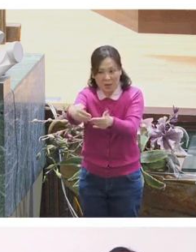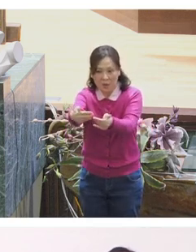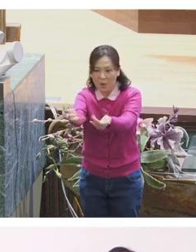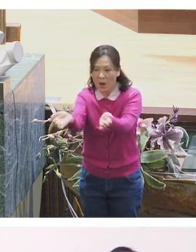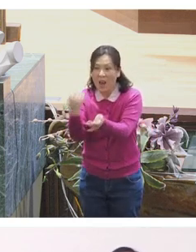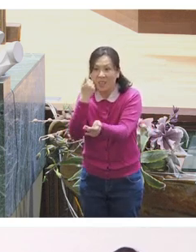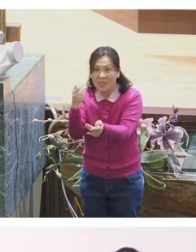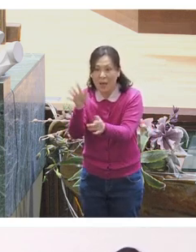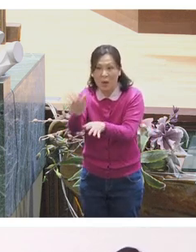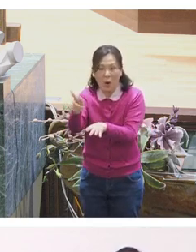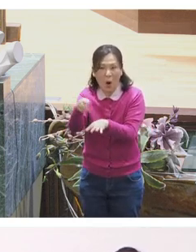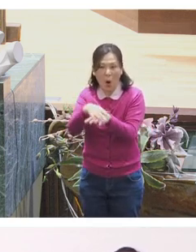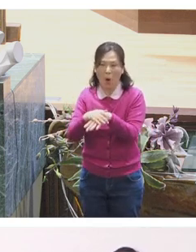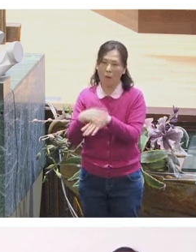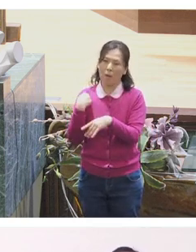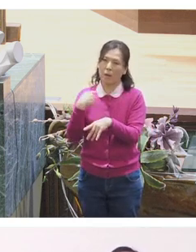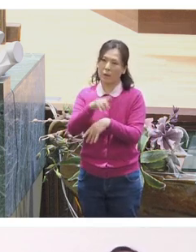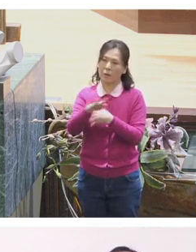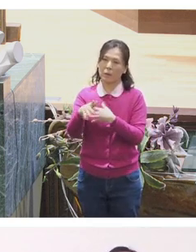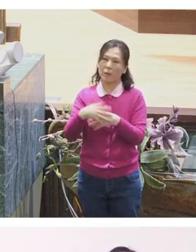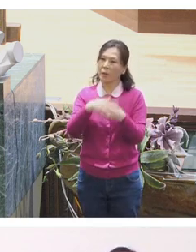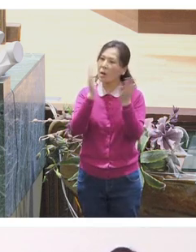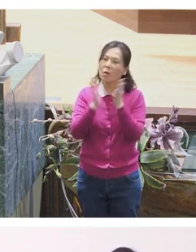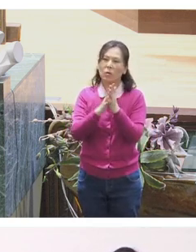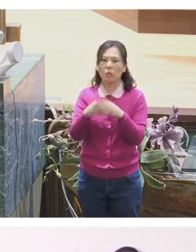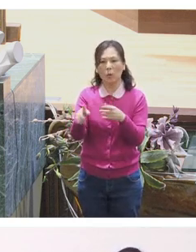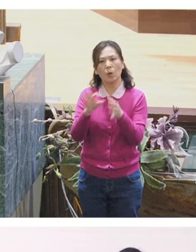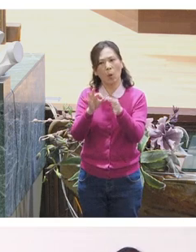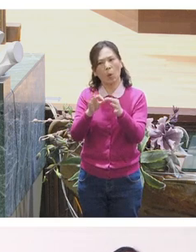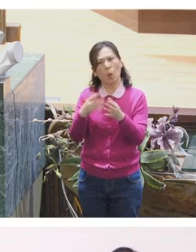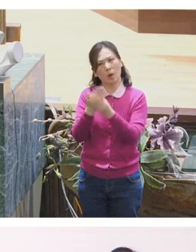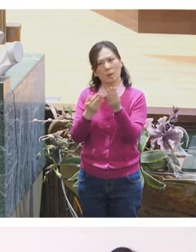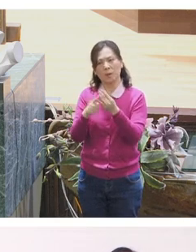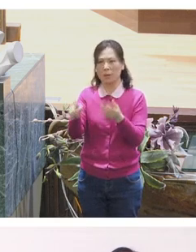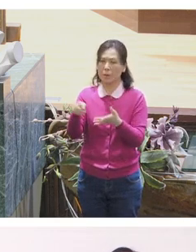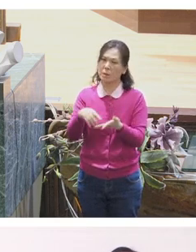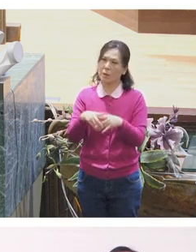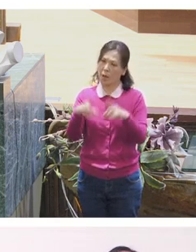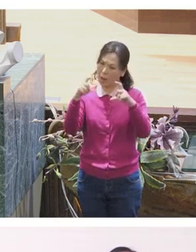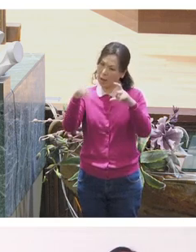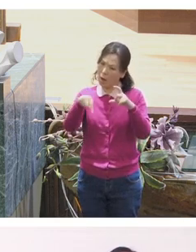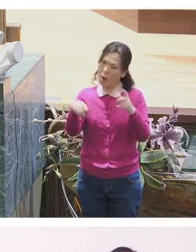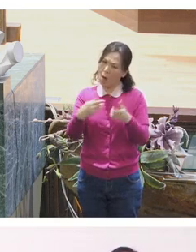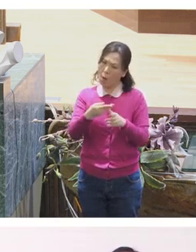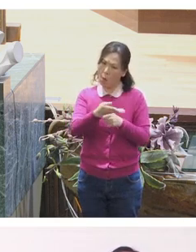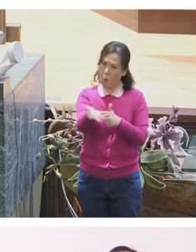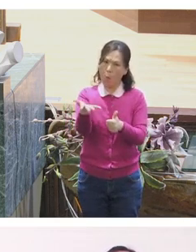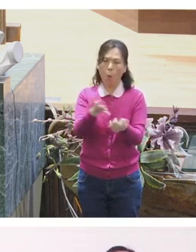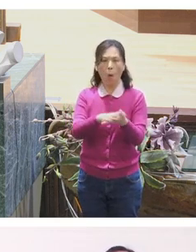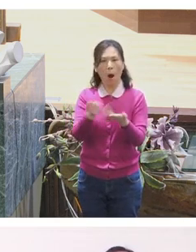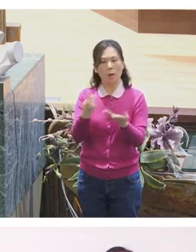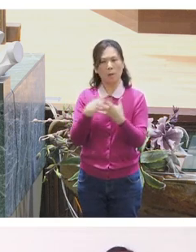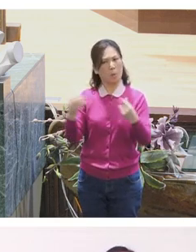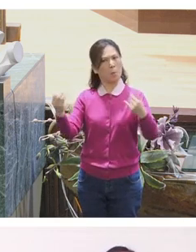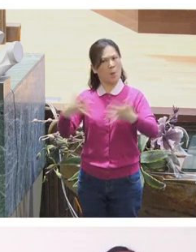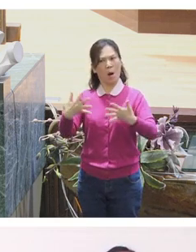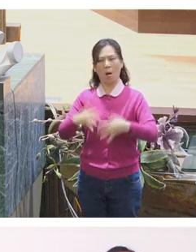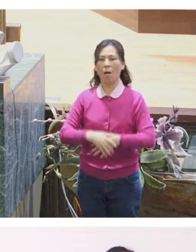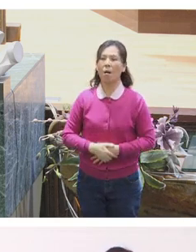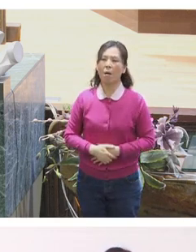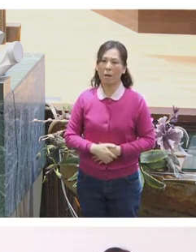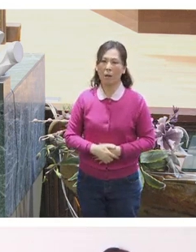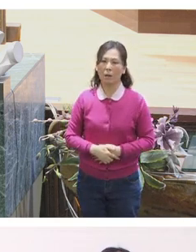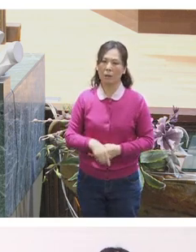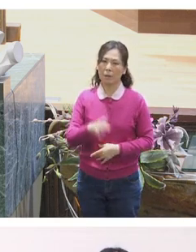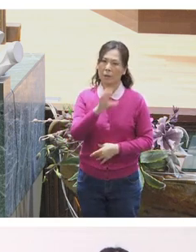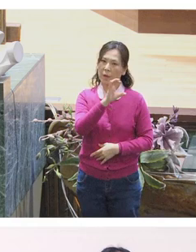开，风味轮就是要给所有关心茶的人来使用，我不觉得这个在道德上有任何问题，就是把 CC 授权 CC 零或